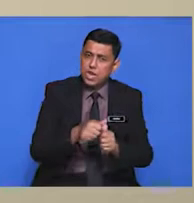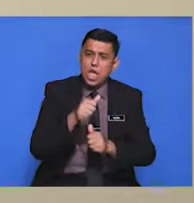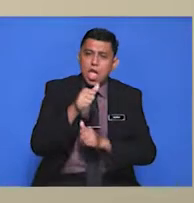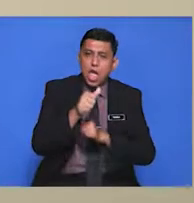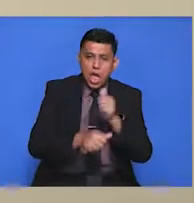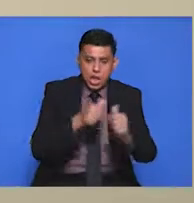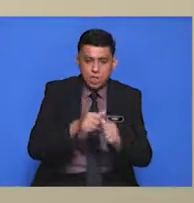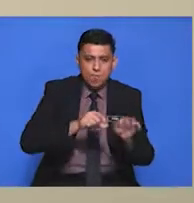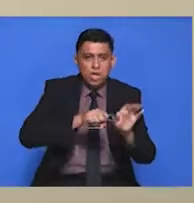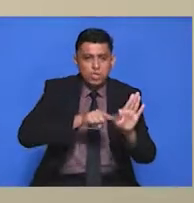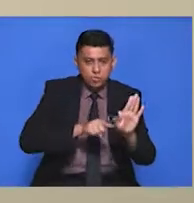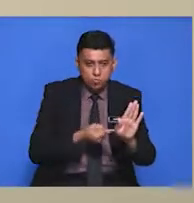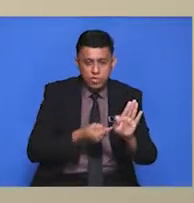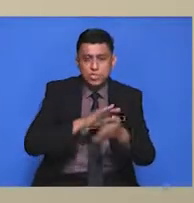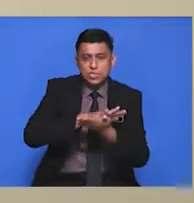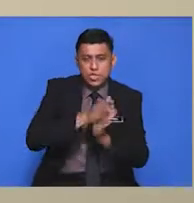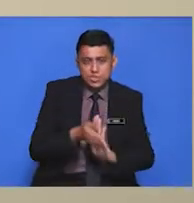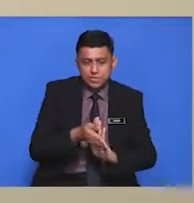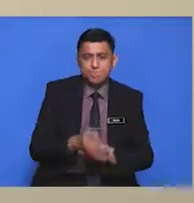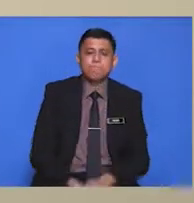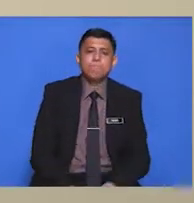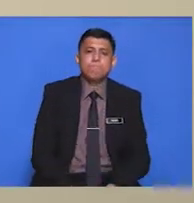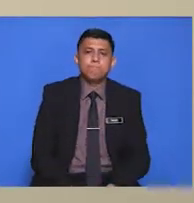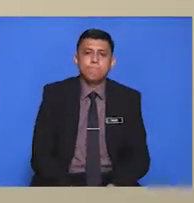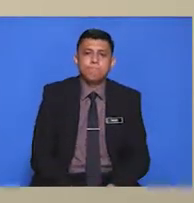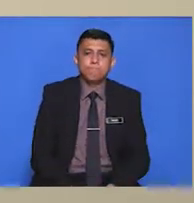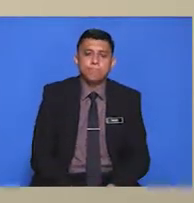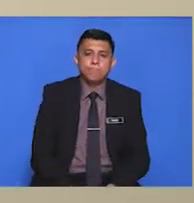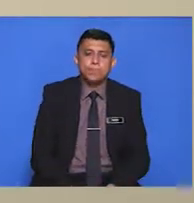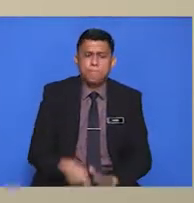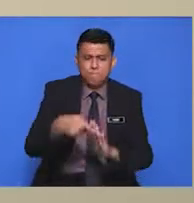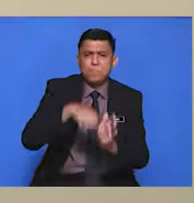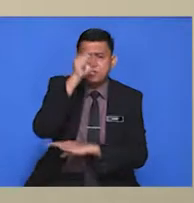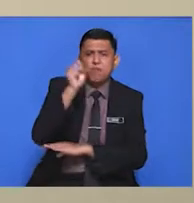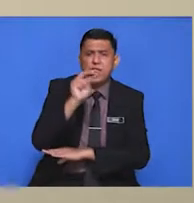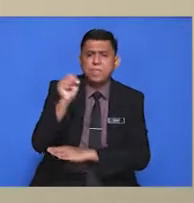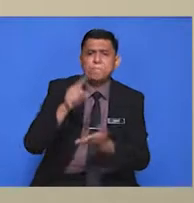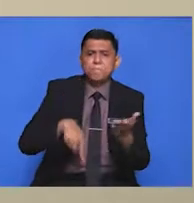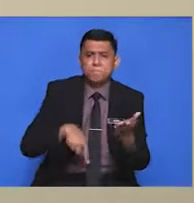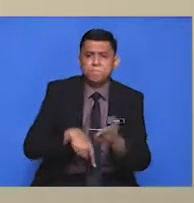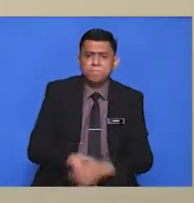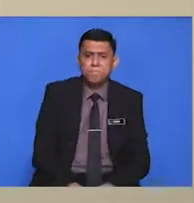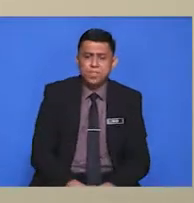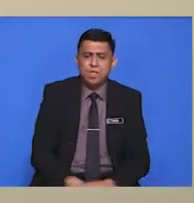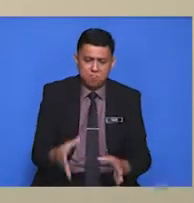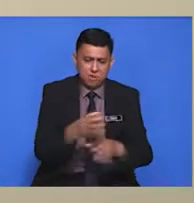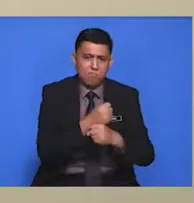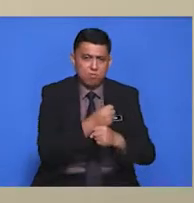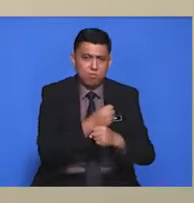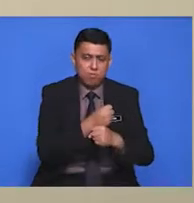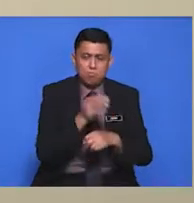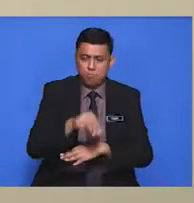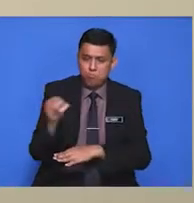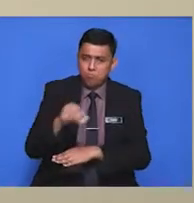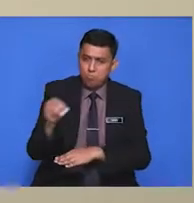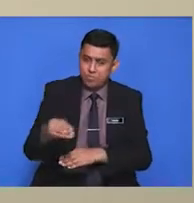Beralih pula kita kepada komponen kajian seterusnya, iaitu persoalan. Persoalan akan diperoleh apabila